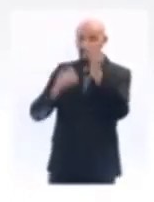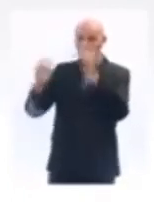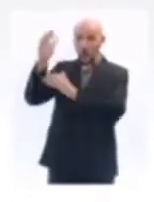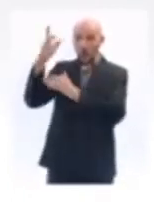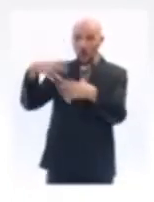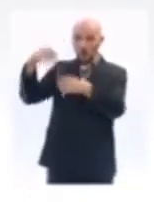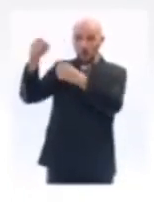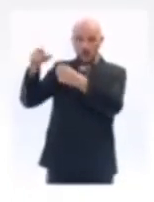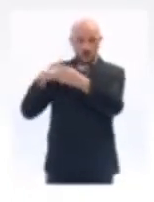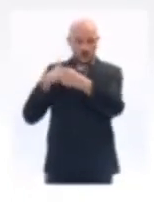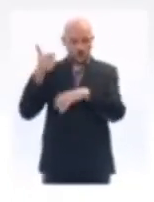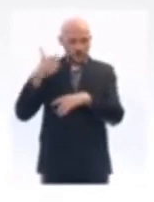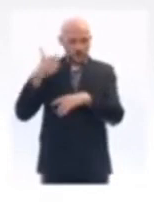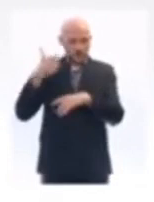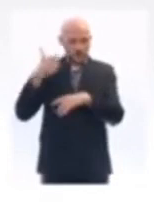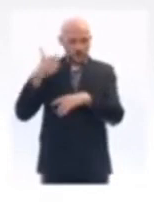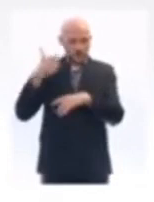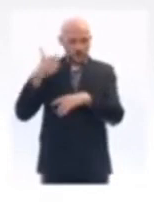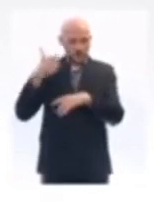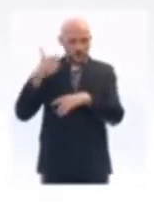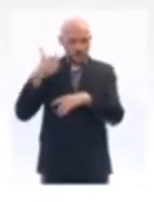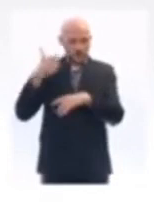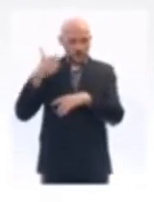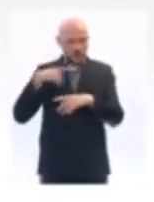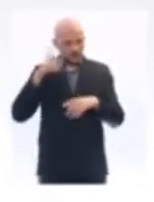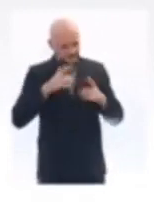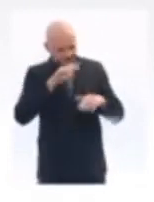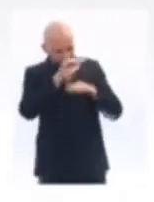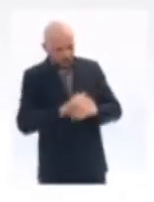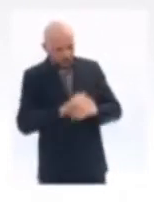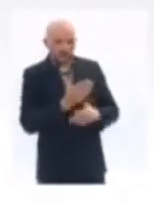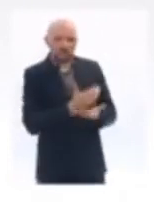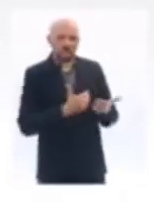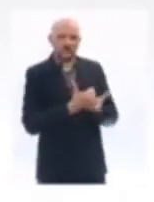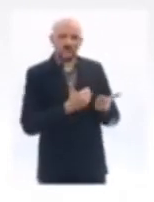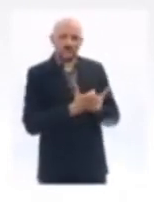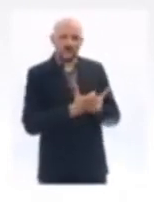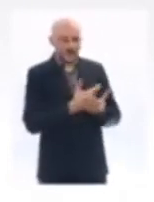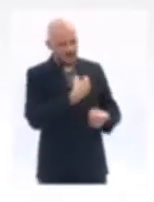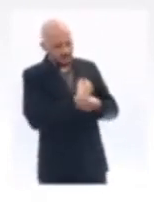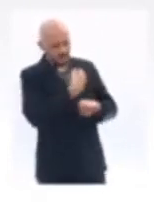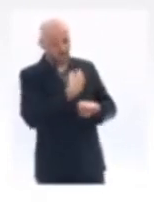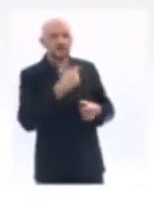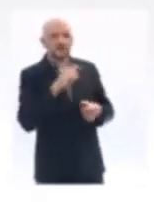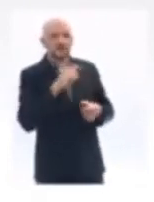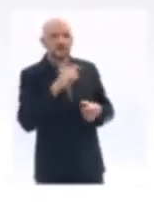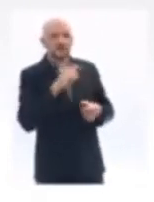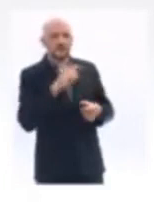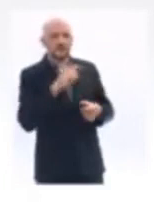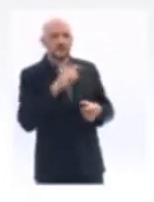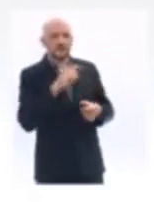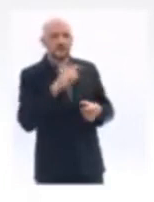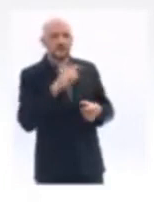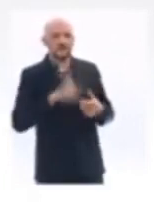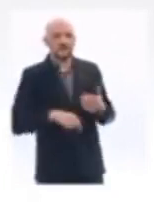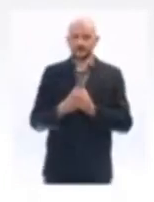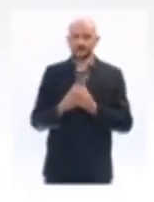l'inversibilité, ça n'est pas non plus le sujet du moment. C'est que les partenaires sociaux, qui ont une séance de négociation le 3 novembre,